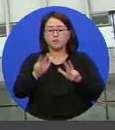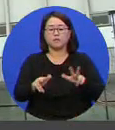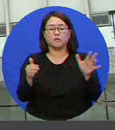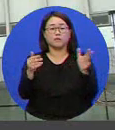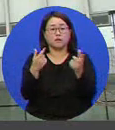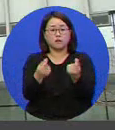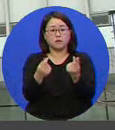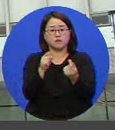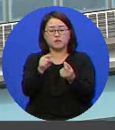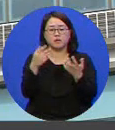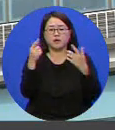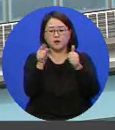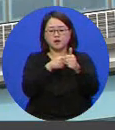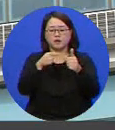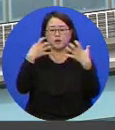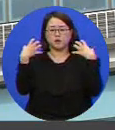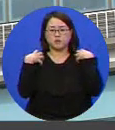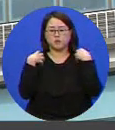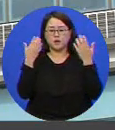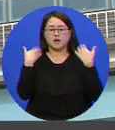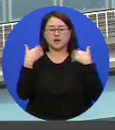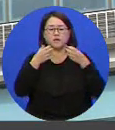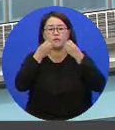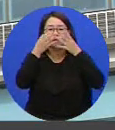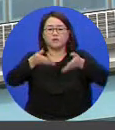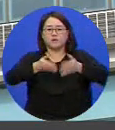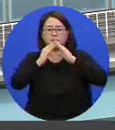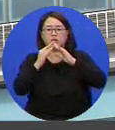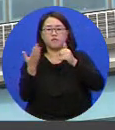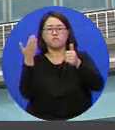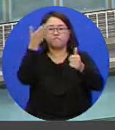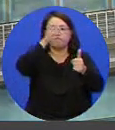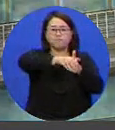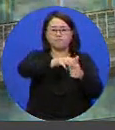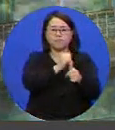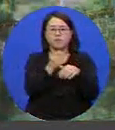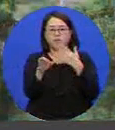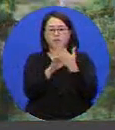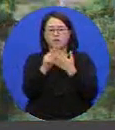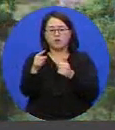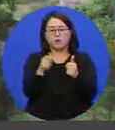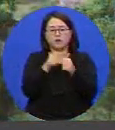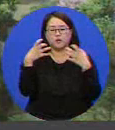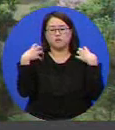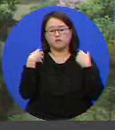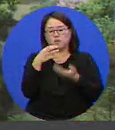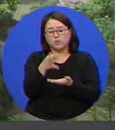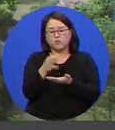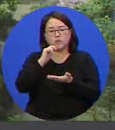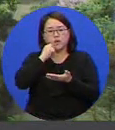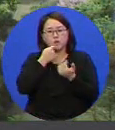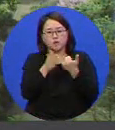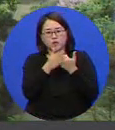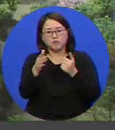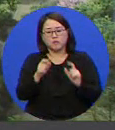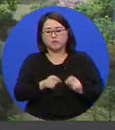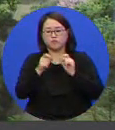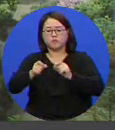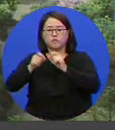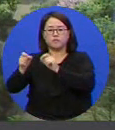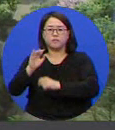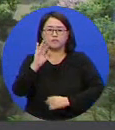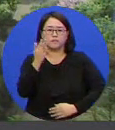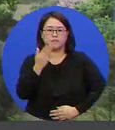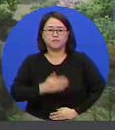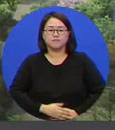교육청에 학교 신축을 떠넘기면 교육청의 재정이 열악해 학교 신설이 늦어질 수밖에 없습니다. JTB 뉴스